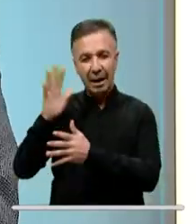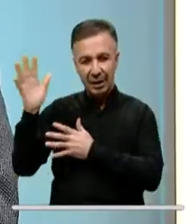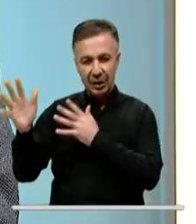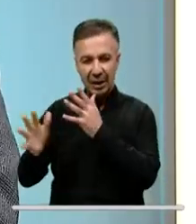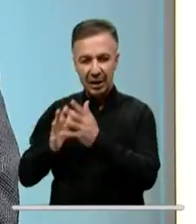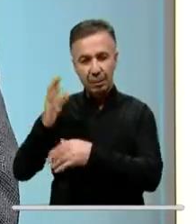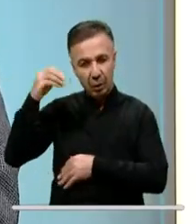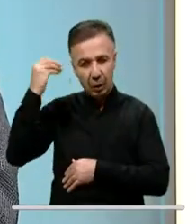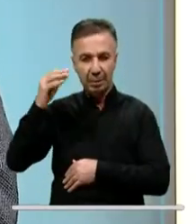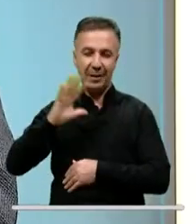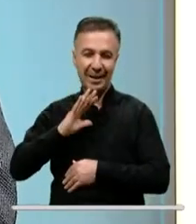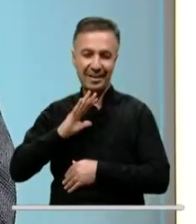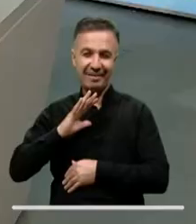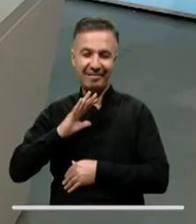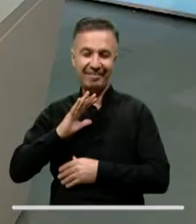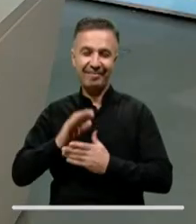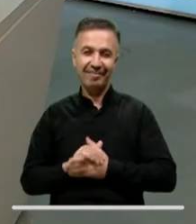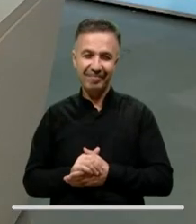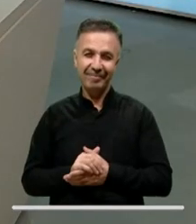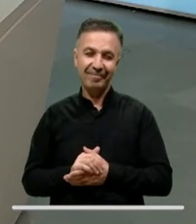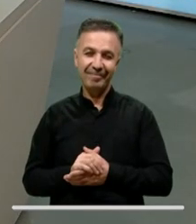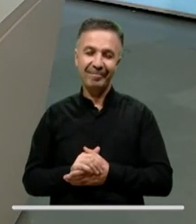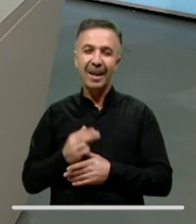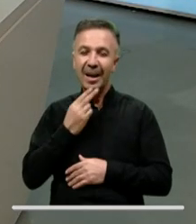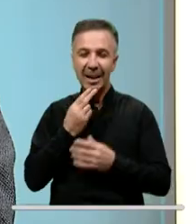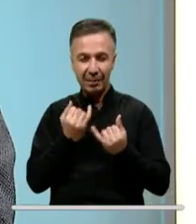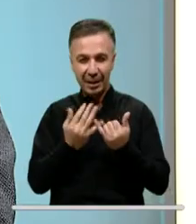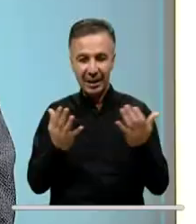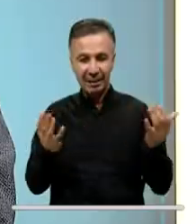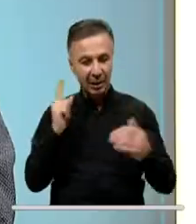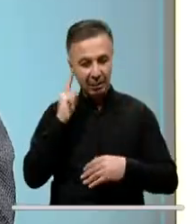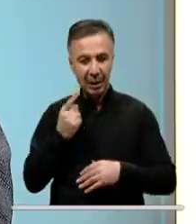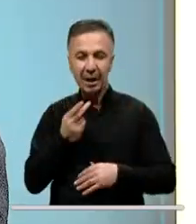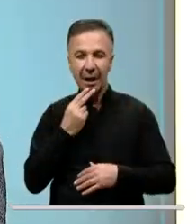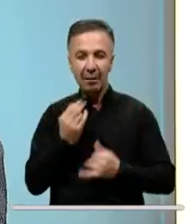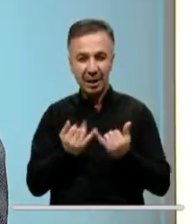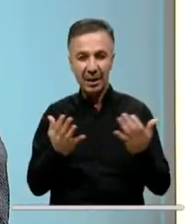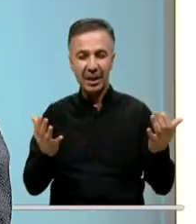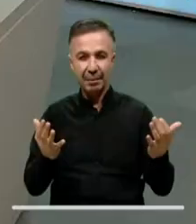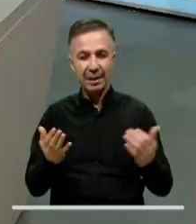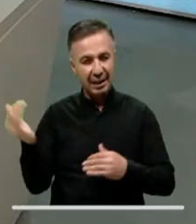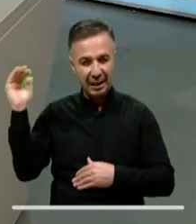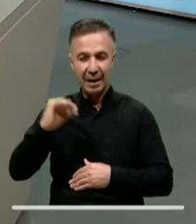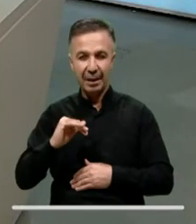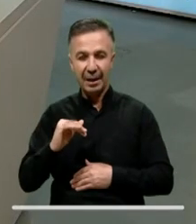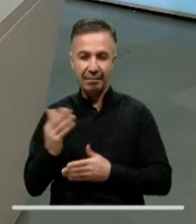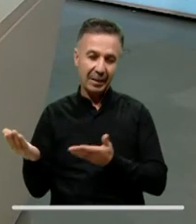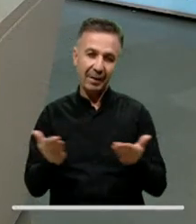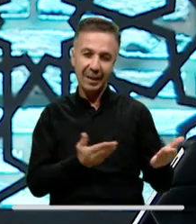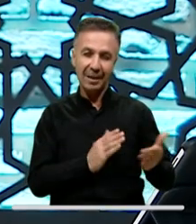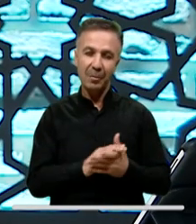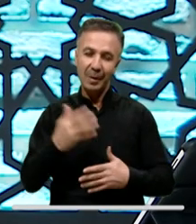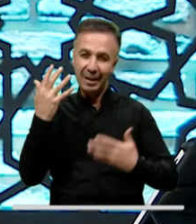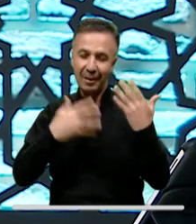diyelim. Allah razı olsun. Evet. Teşekkür ederiz hocam. Yani hanım kardeşlerimiz de istifade onlar da istifade edebilirler. Evet, bizim bugün ekranlarda